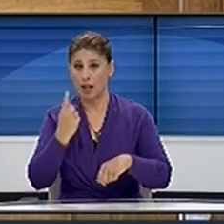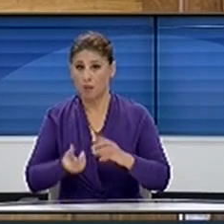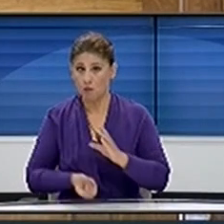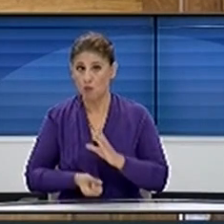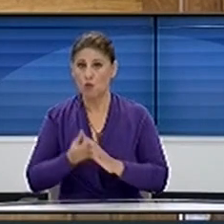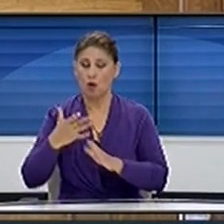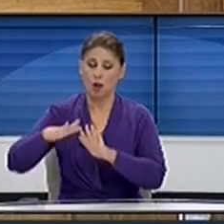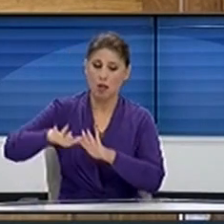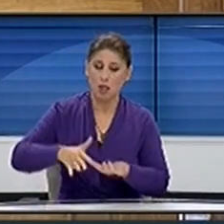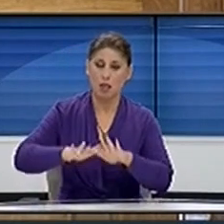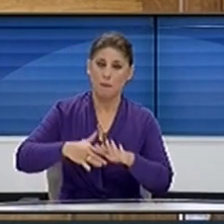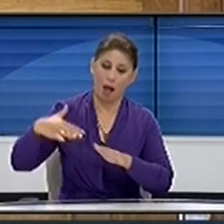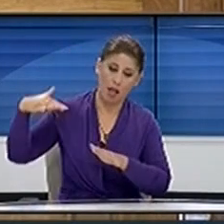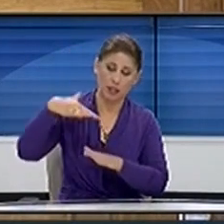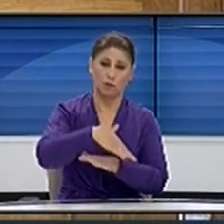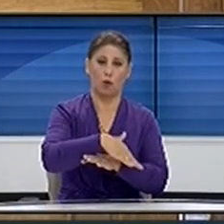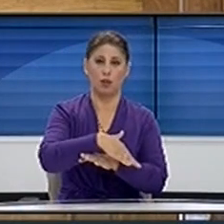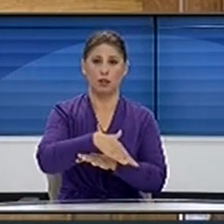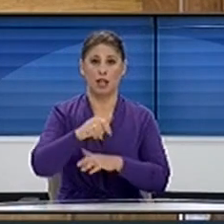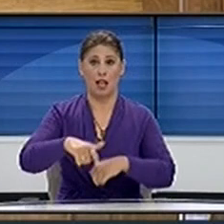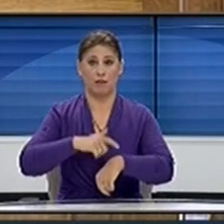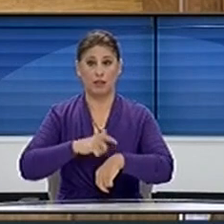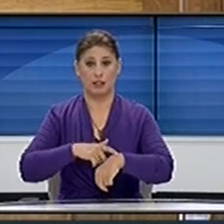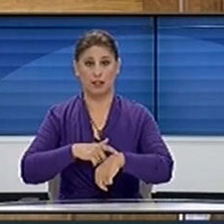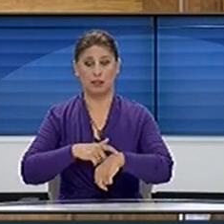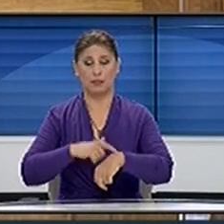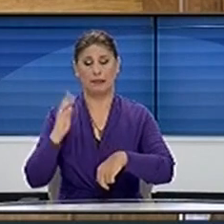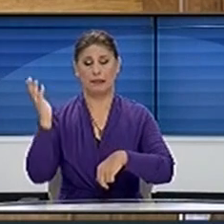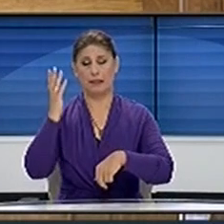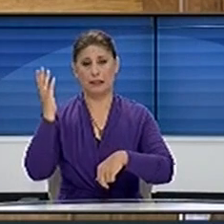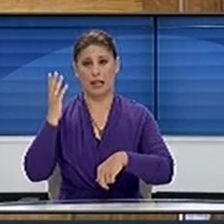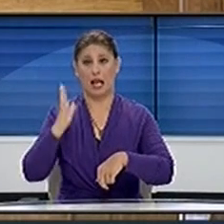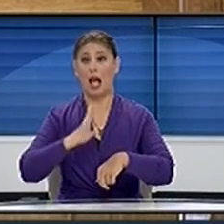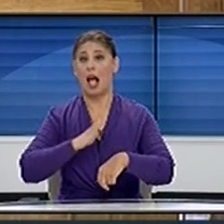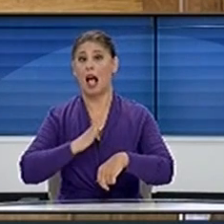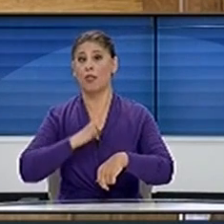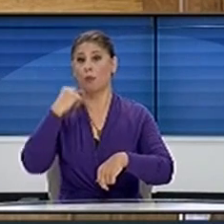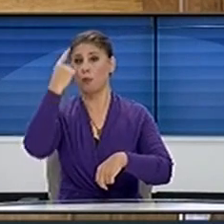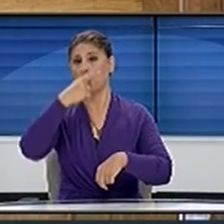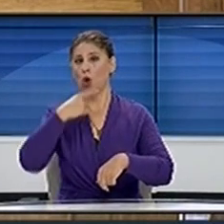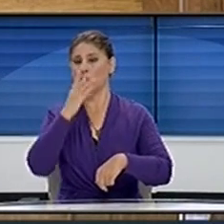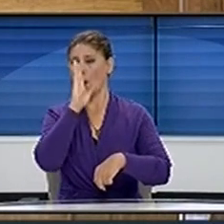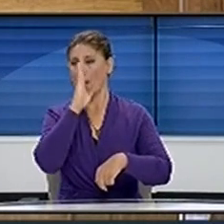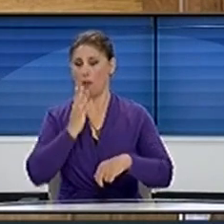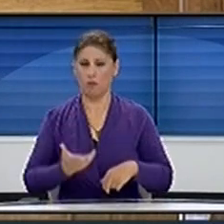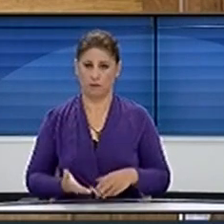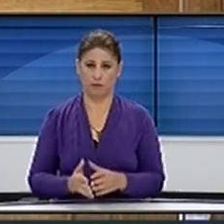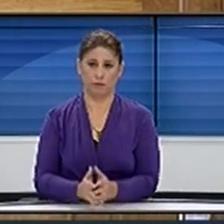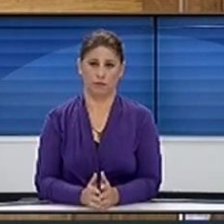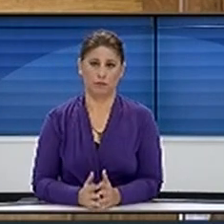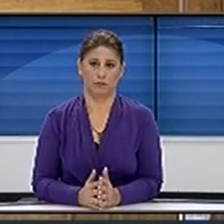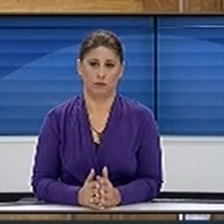νέο κύμα εισβολής, αυτή τη φορά με δήθεν ανθρωπιστικό προσωπείο.